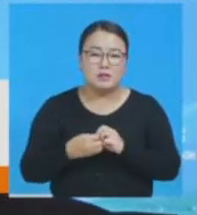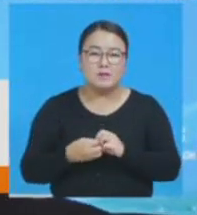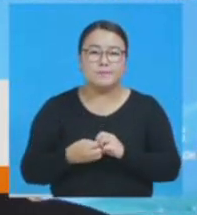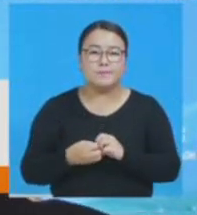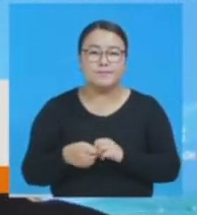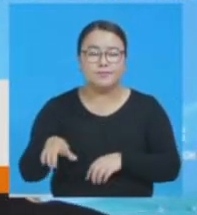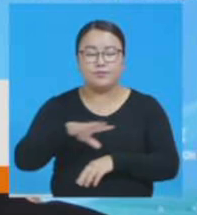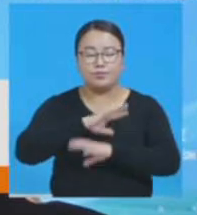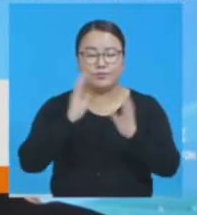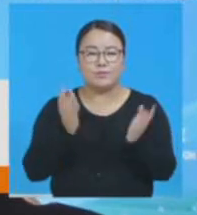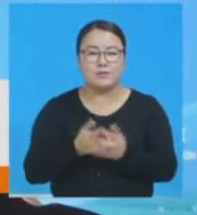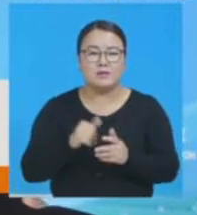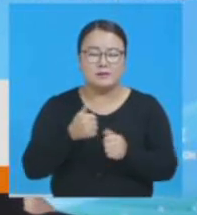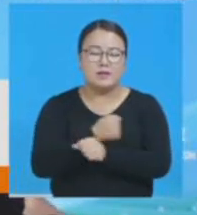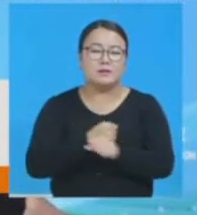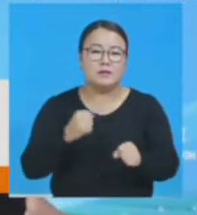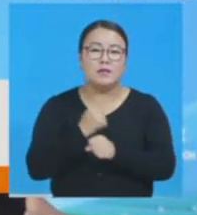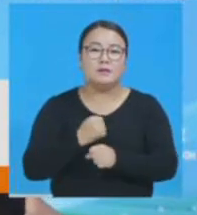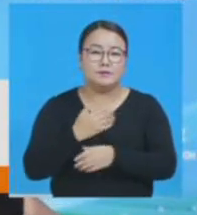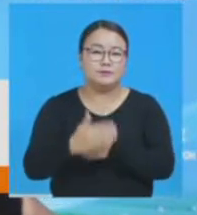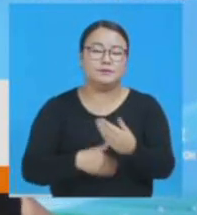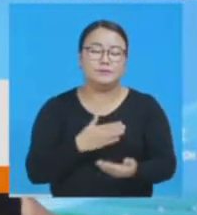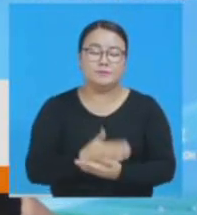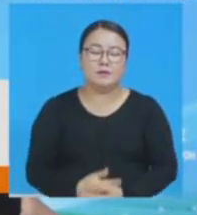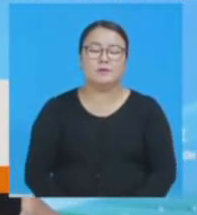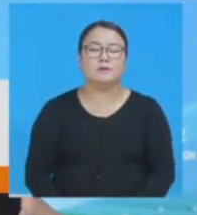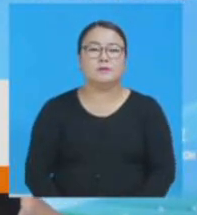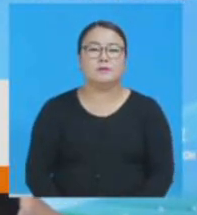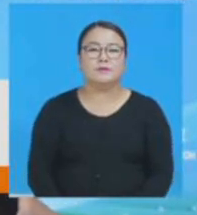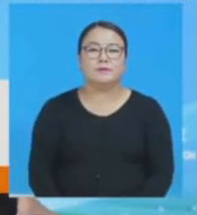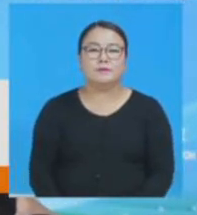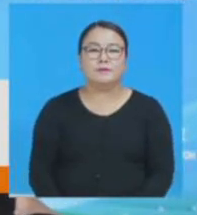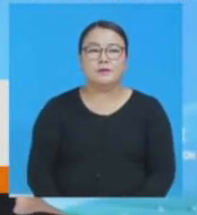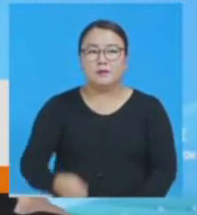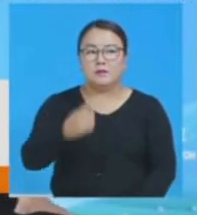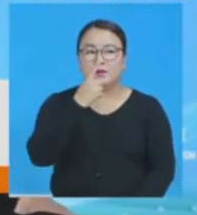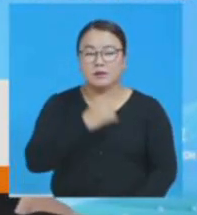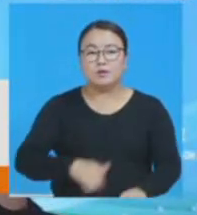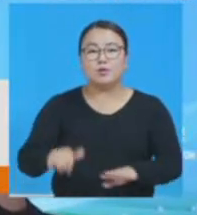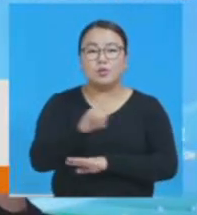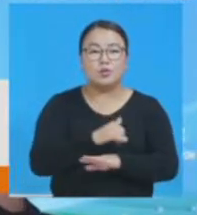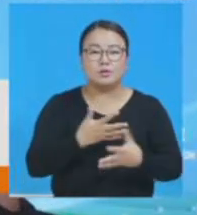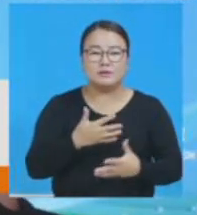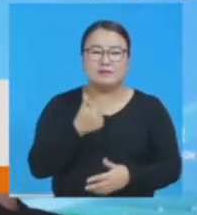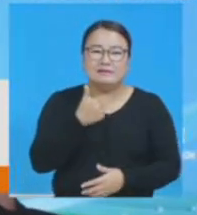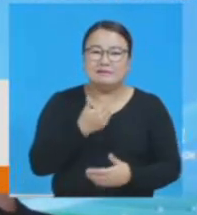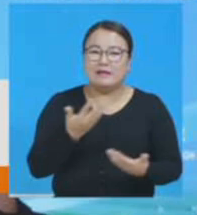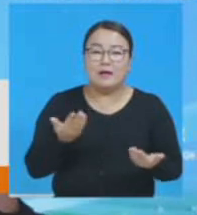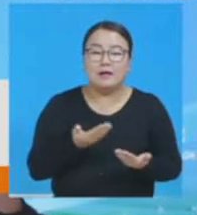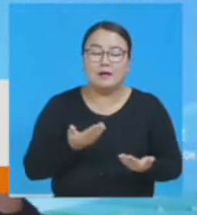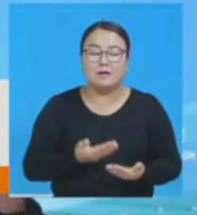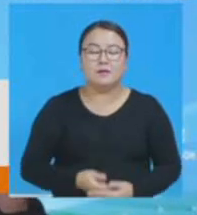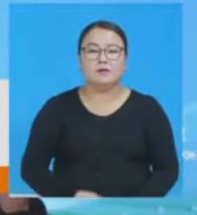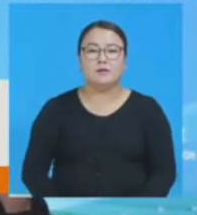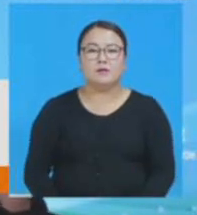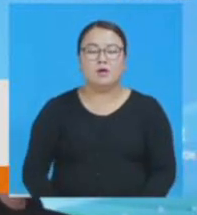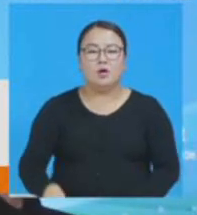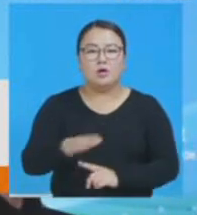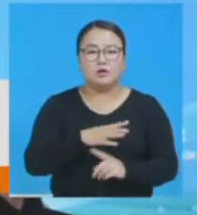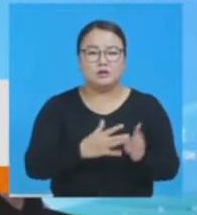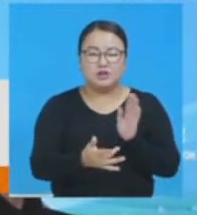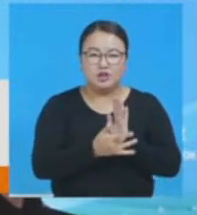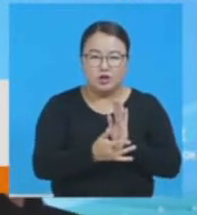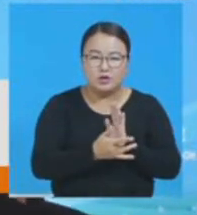энэ тал дээр бид нэр одоо хичээж ажиллаж байна. Тэгээд ер нь бол хэдтийн худалдаагаар давуу тал юу вэ гэхээр орчин үеийн технологи